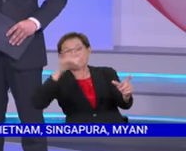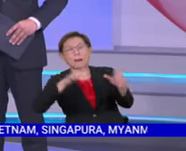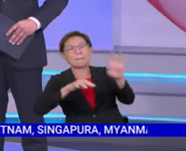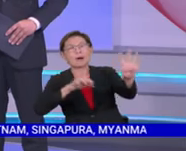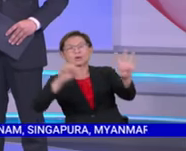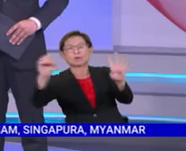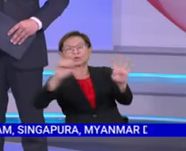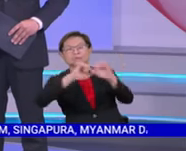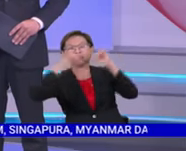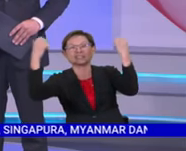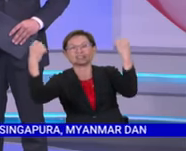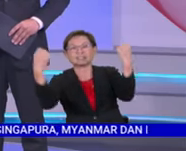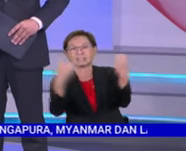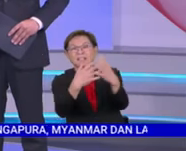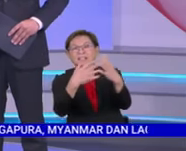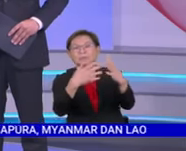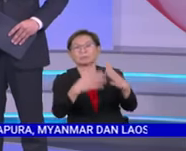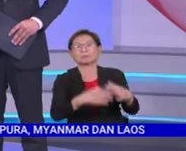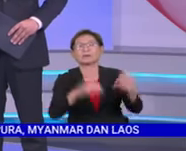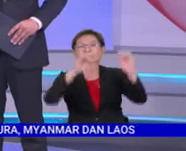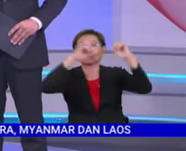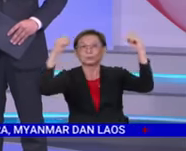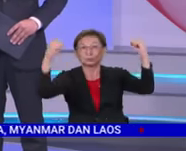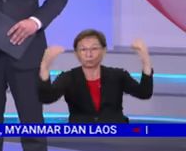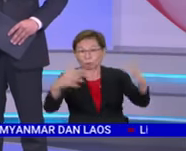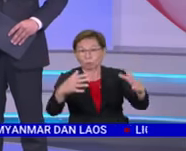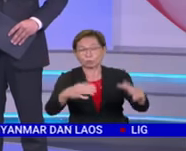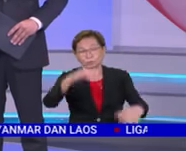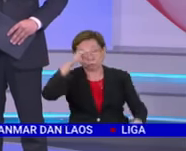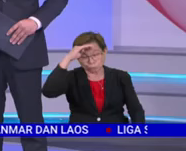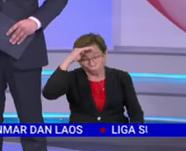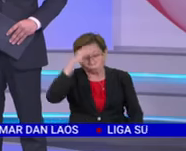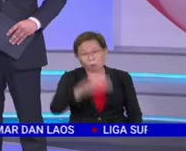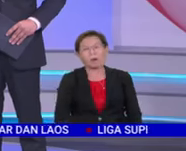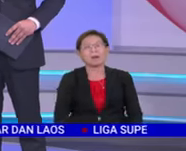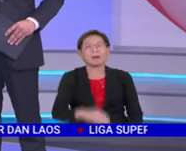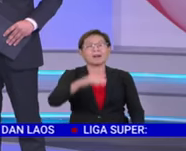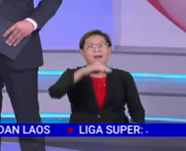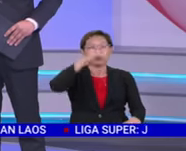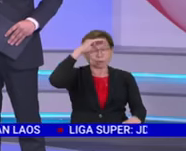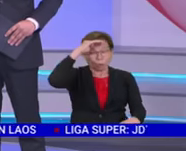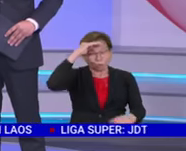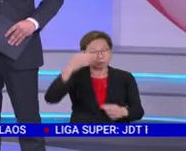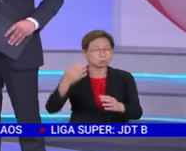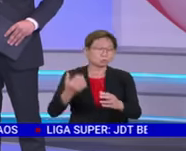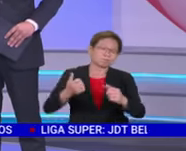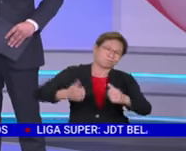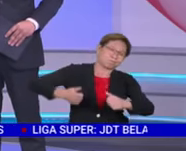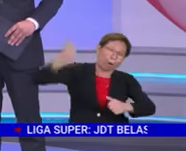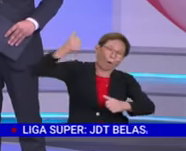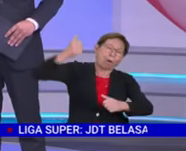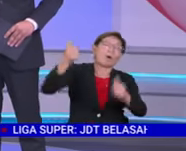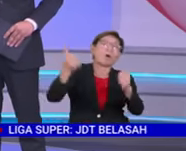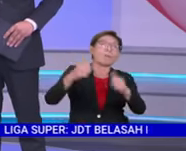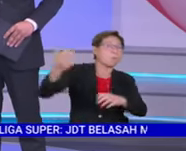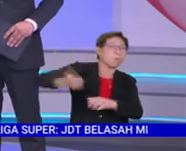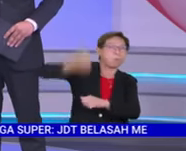di Stadium Sultan Ibrahim. Kerana itu, menyaksikan skuad Harimau Selatan terus unggul di Persada Liga dengan 41